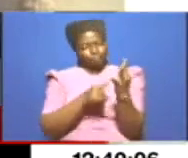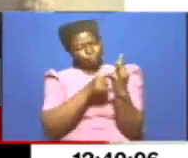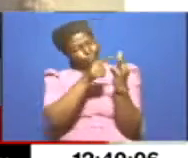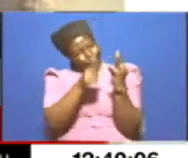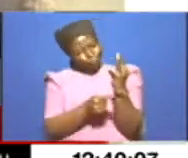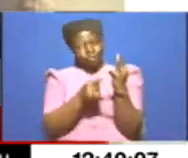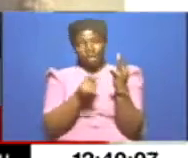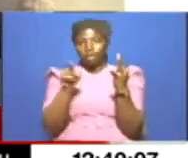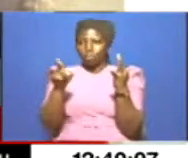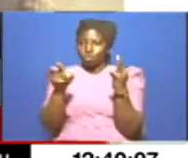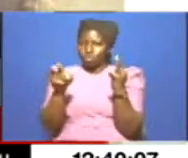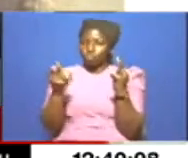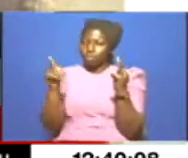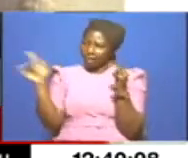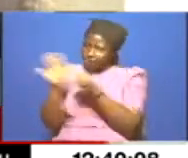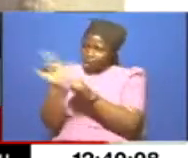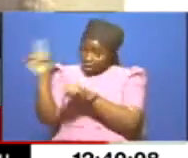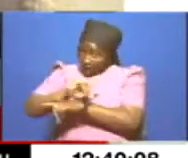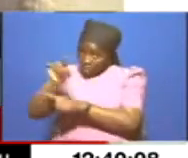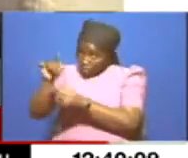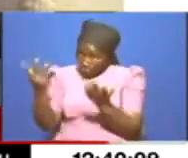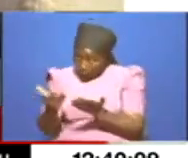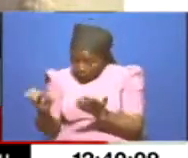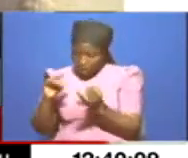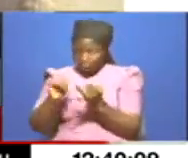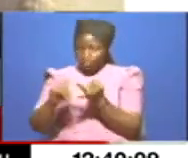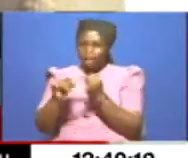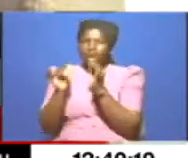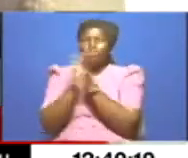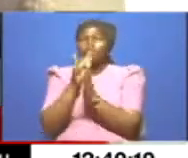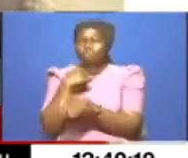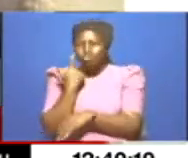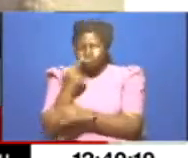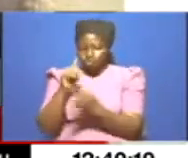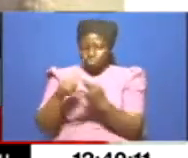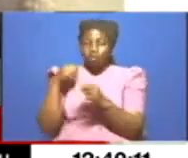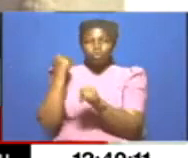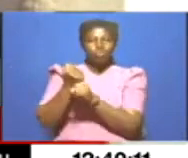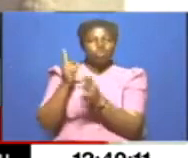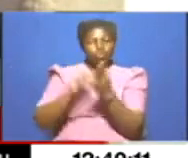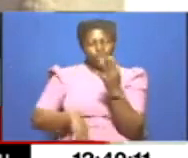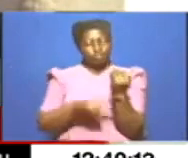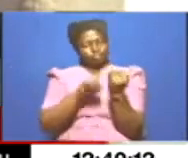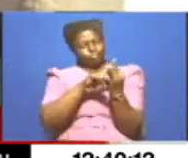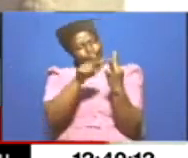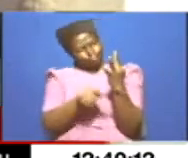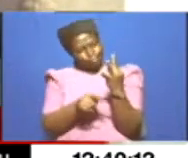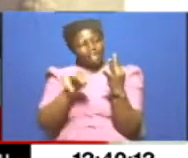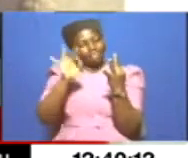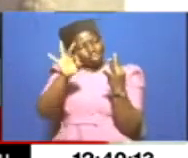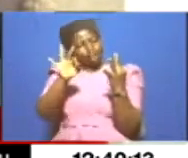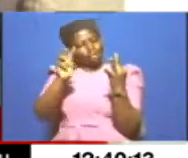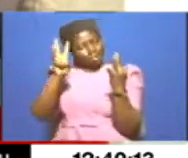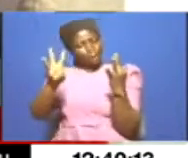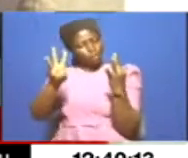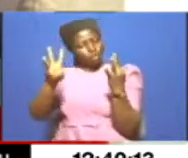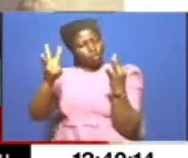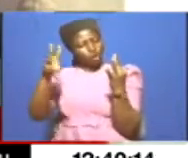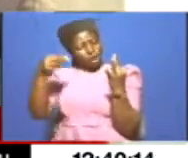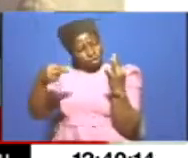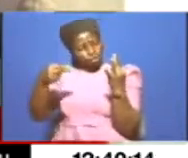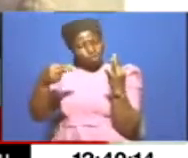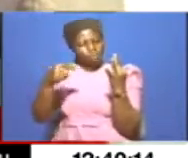umeshinda wapi na nani mkifanya nini, 3WH in English, where, with